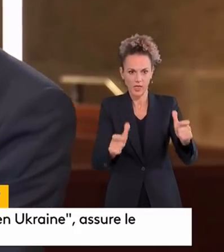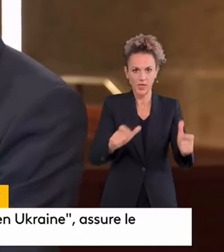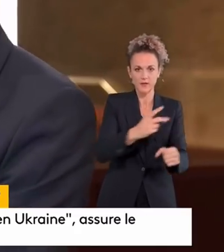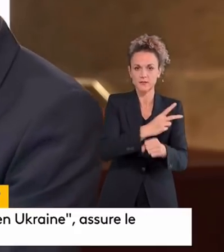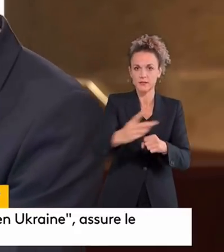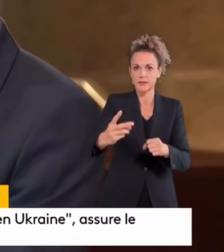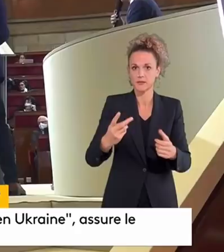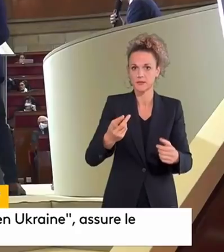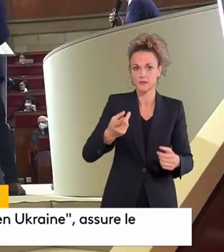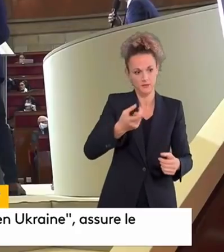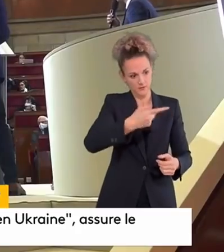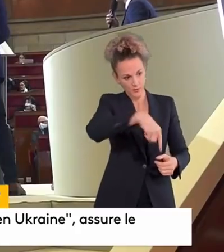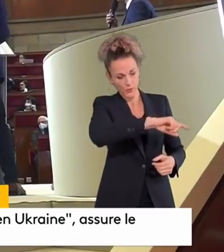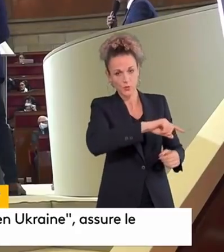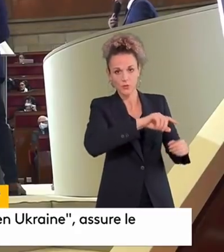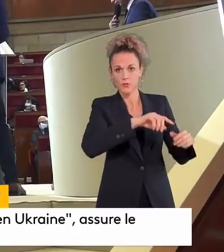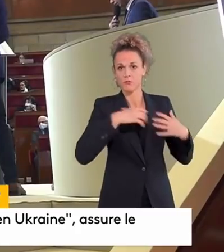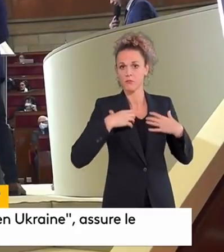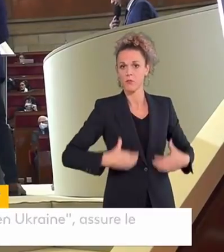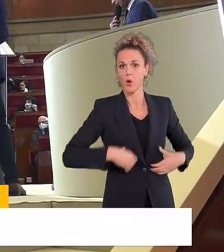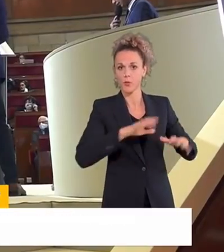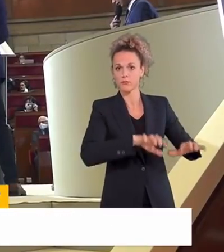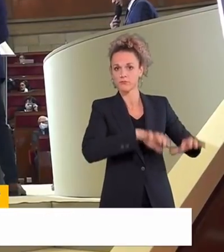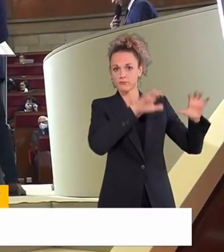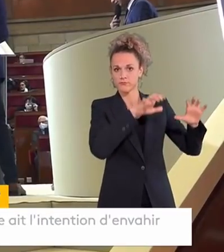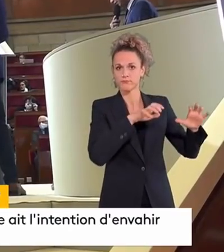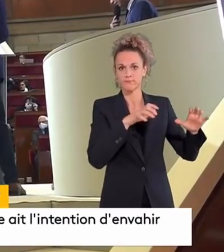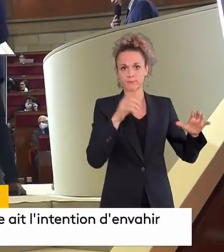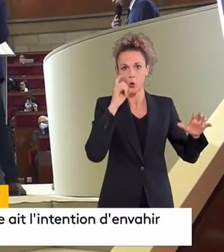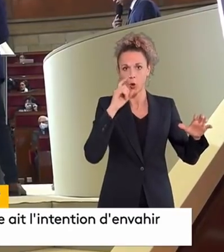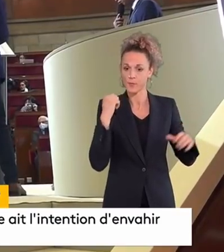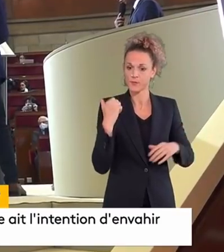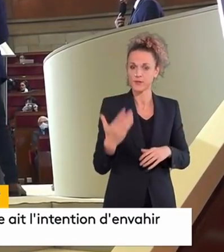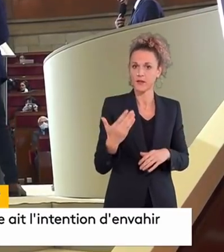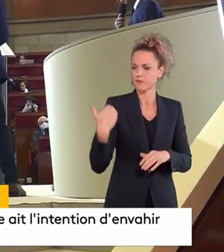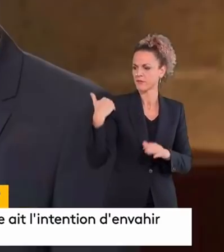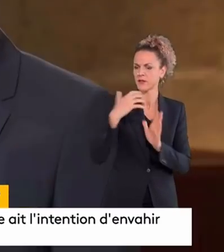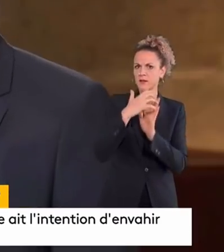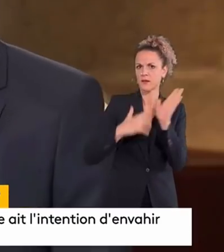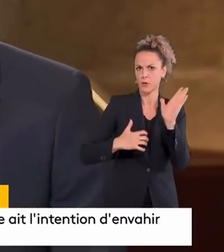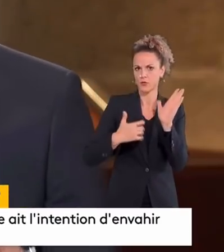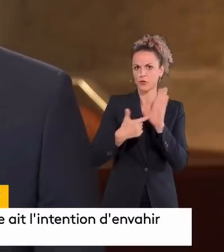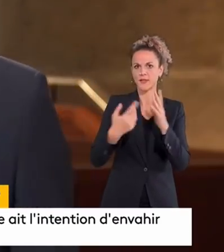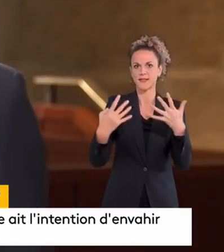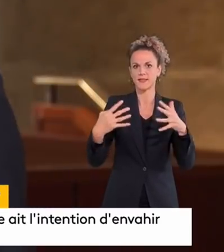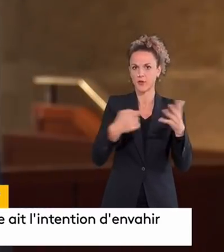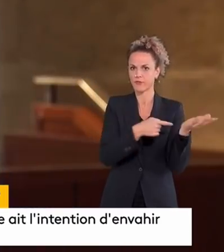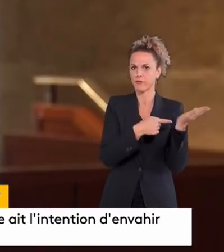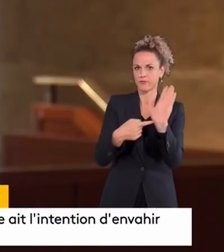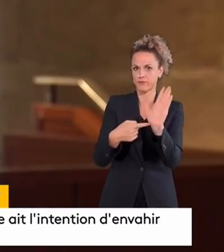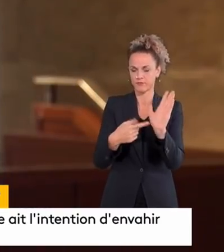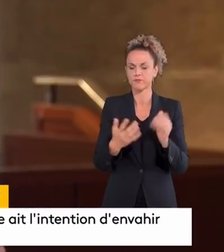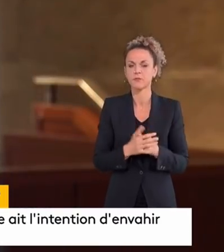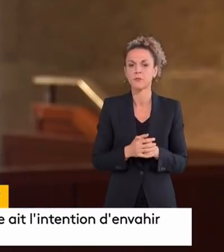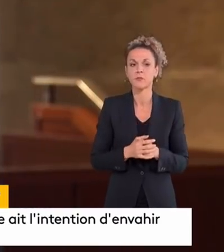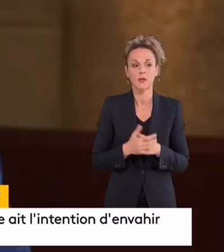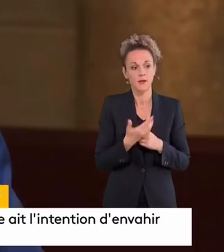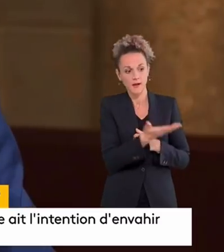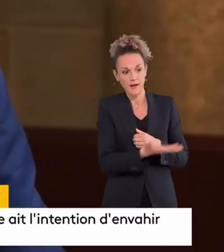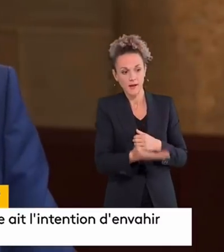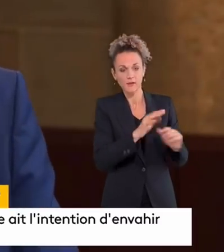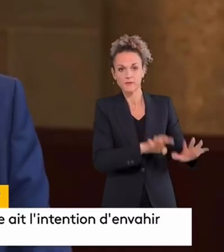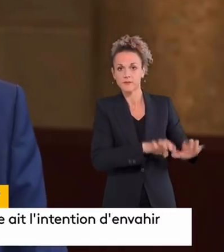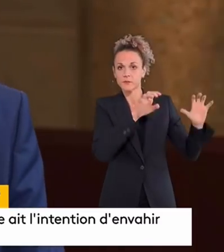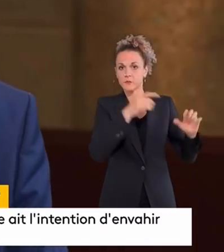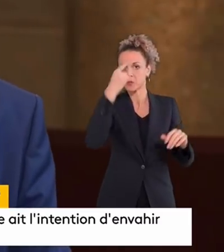ici les membres de ce Conseil, notamment dans un avis qu'ils ont rendu en 2019. Cette institution, Fabien Roussel, elle considère